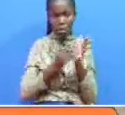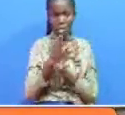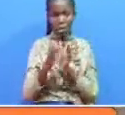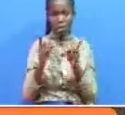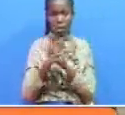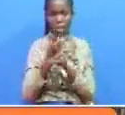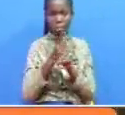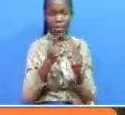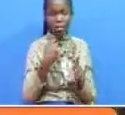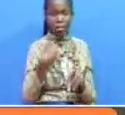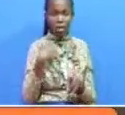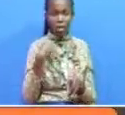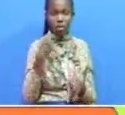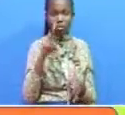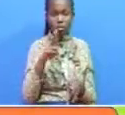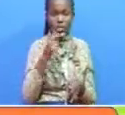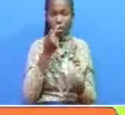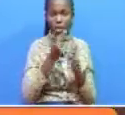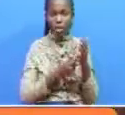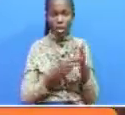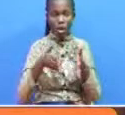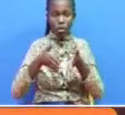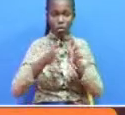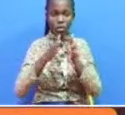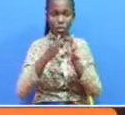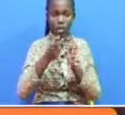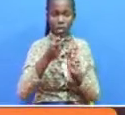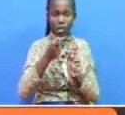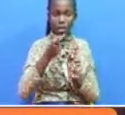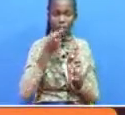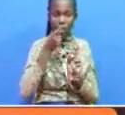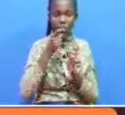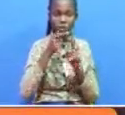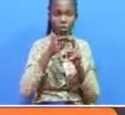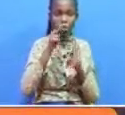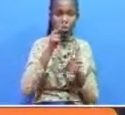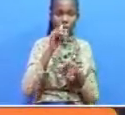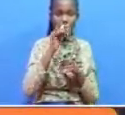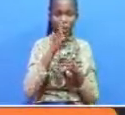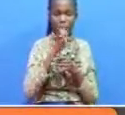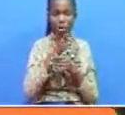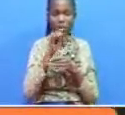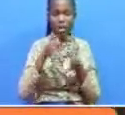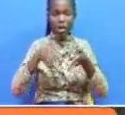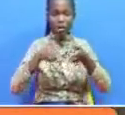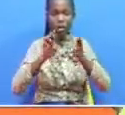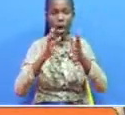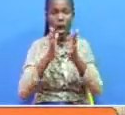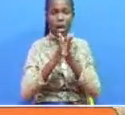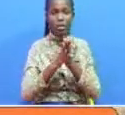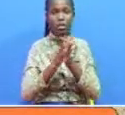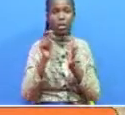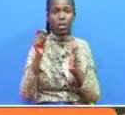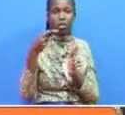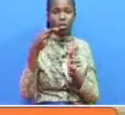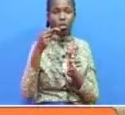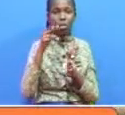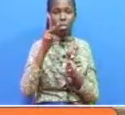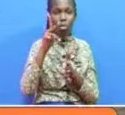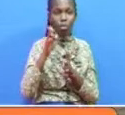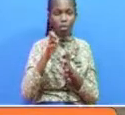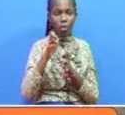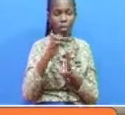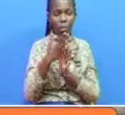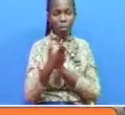akani wete ili wambe nelelo wa kuma kibwezi kuthi kaundine ya Kitui. Na indi muradi munene waki wecha silanga chadho wake, muradi